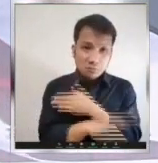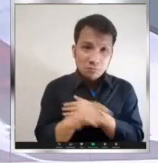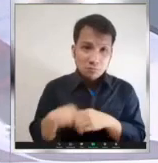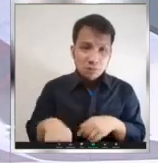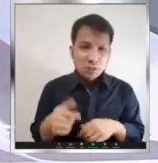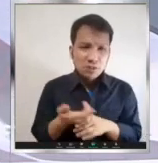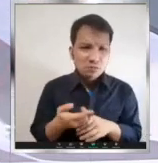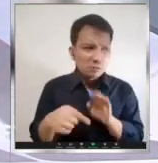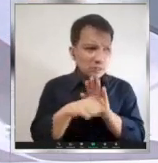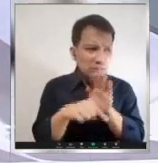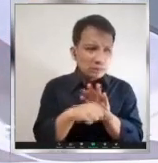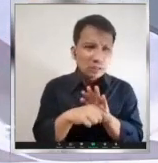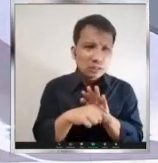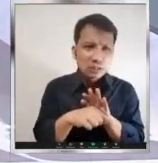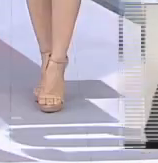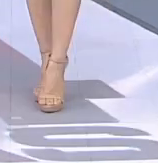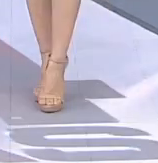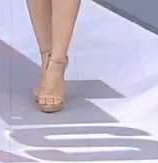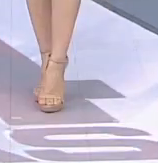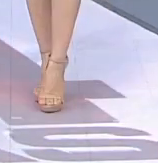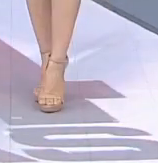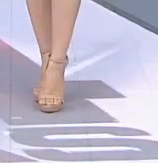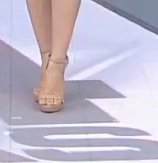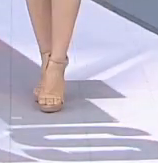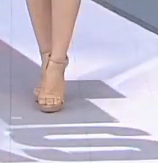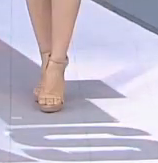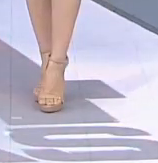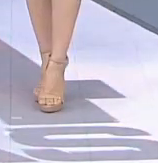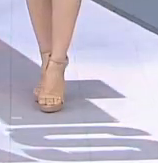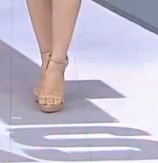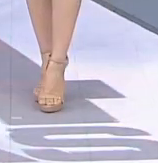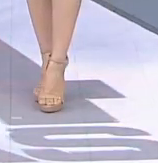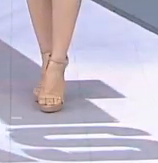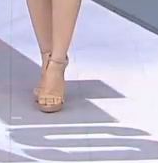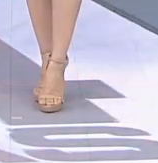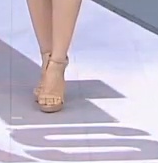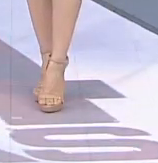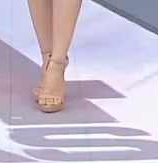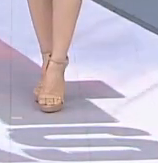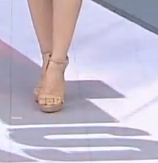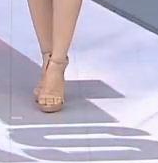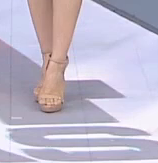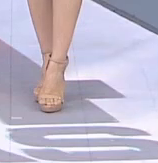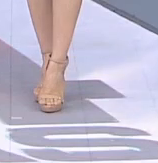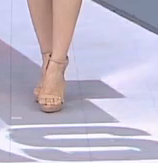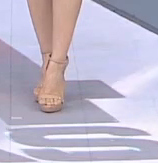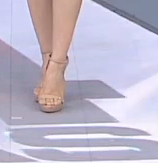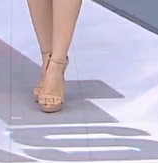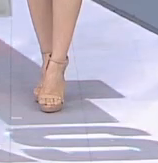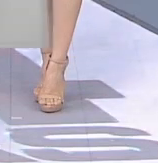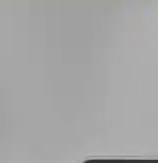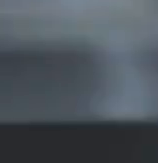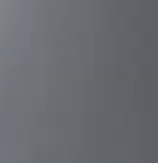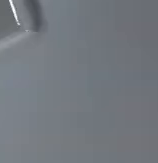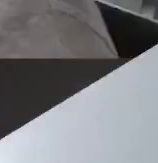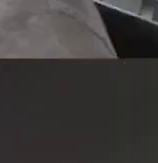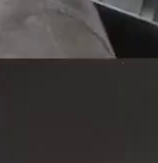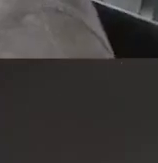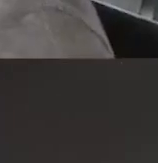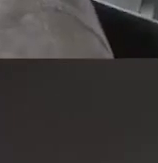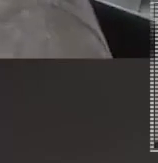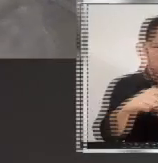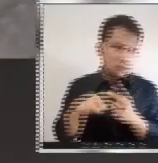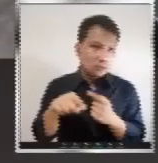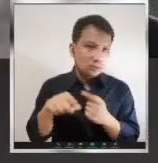sa unang test sa Metro Manila pero nagpositibo pag-uwi sa probinsya. Nakatutok si Katrina Son.